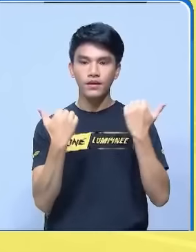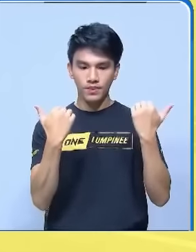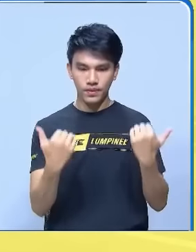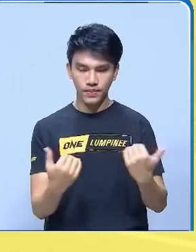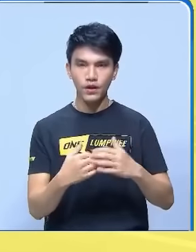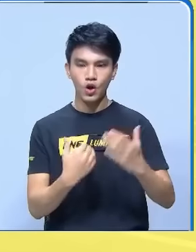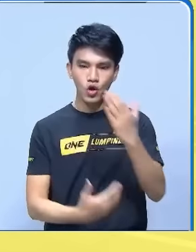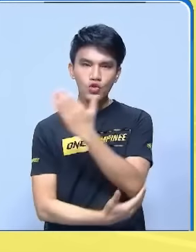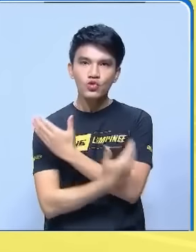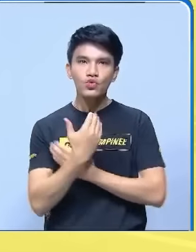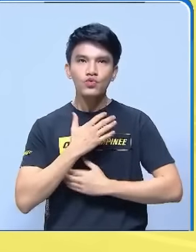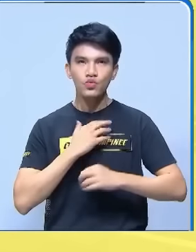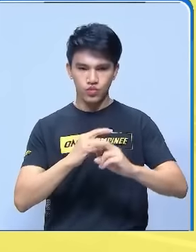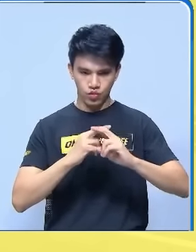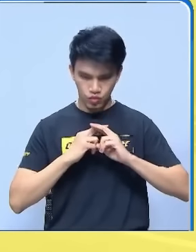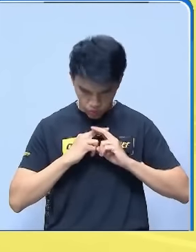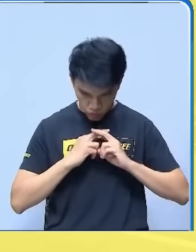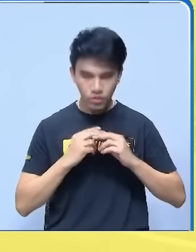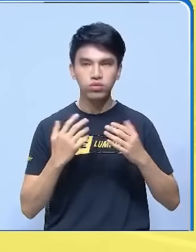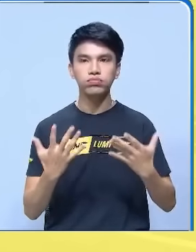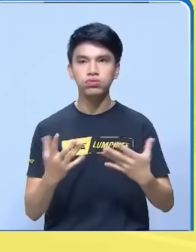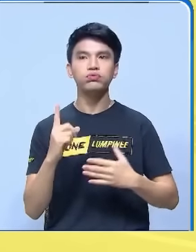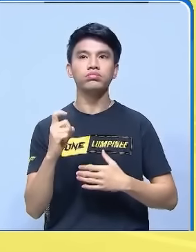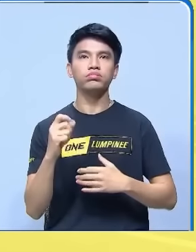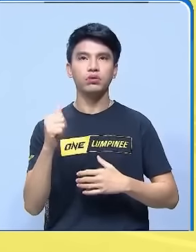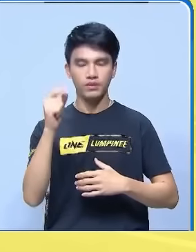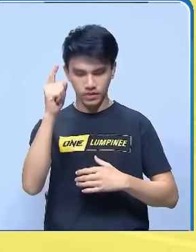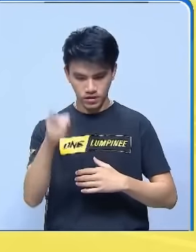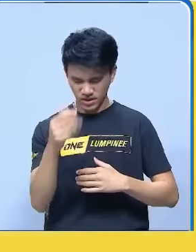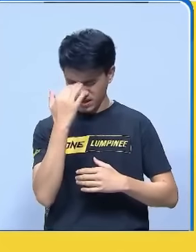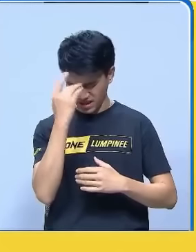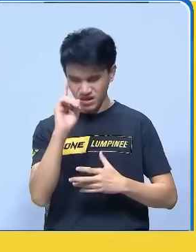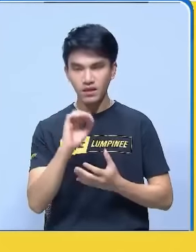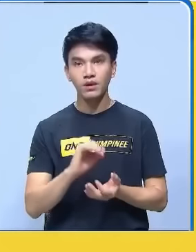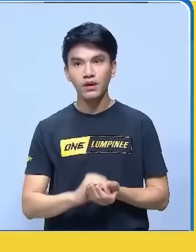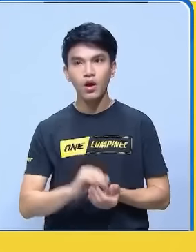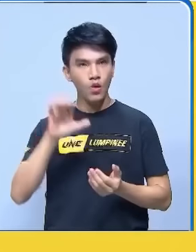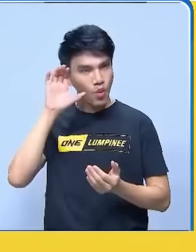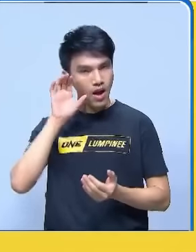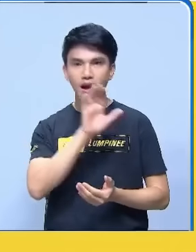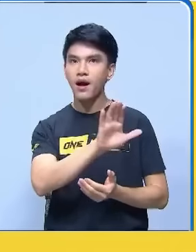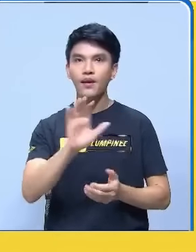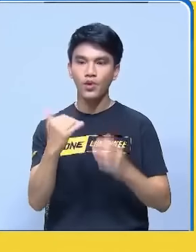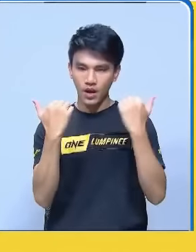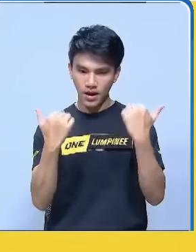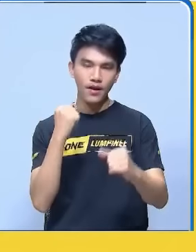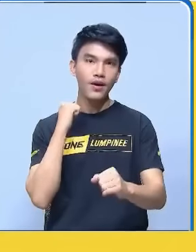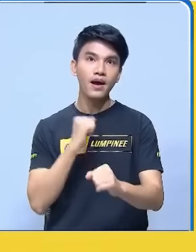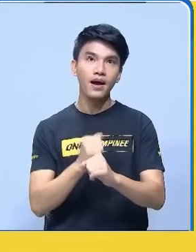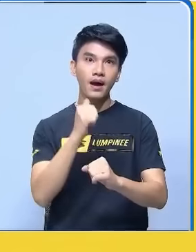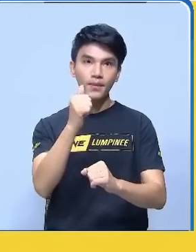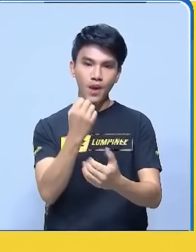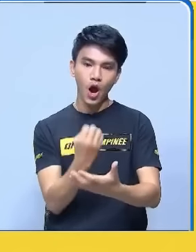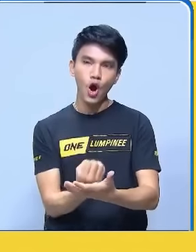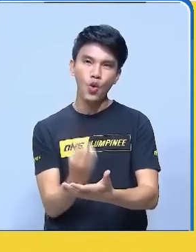มีโอกาสที่ทำให้เราเพ่งพล้ำแล้วก็กลายเป็นผู้เสียหายได้จริงๆเพราะบางคนบอกว่ามันมีความน่าเชื่อถือเขาประสบความสำเร็จเขาร่ำรว